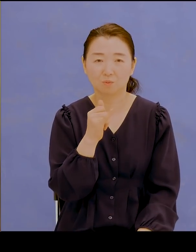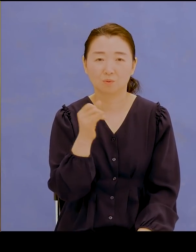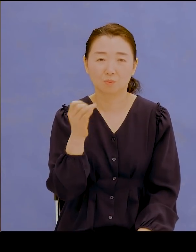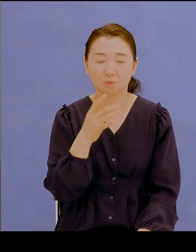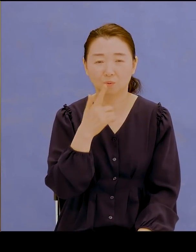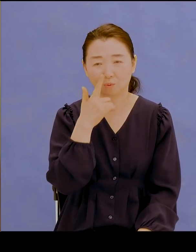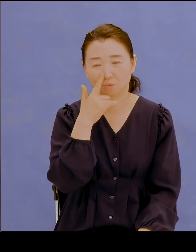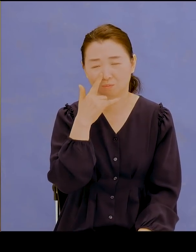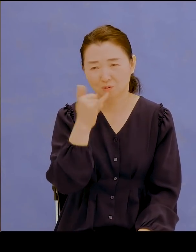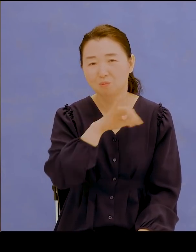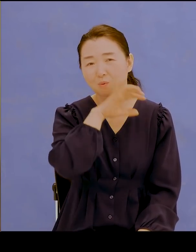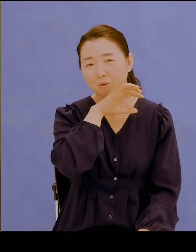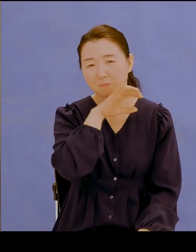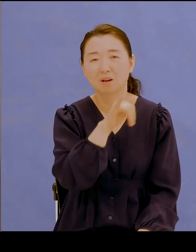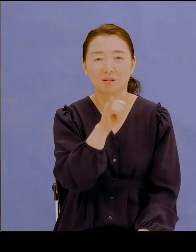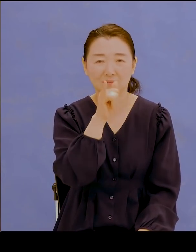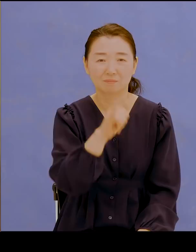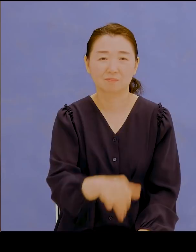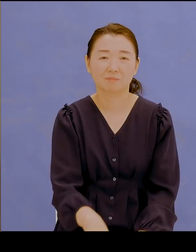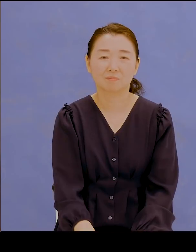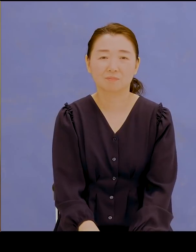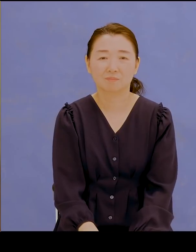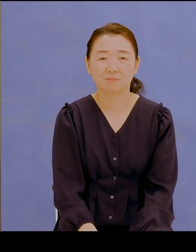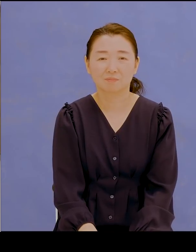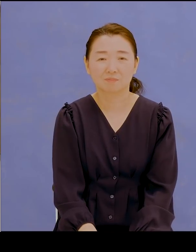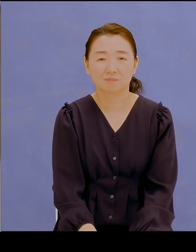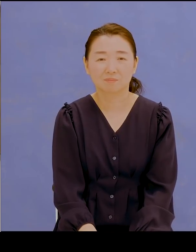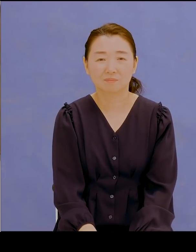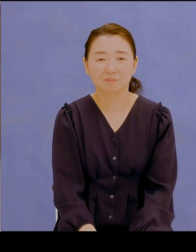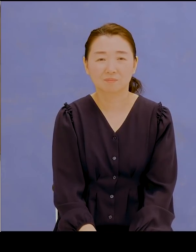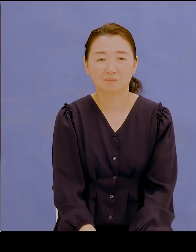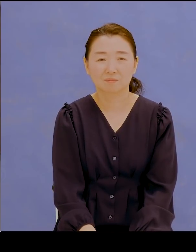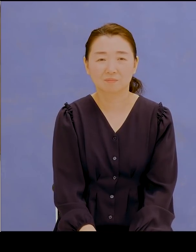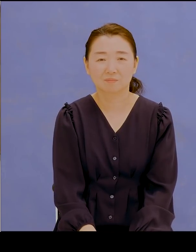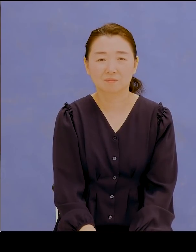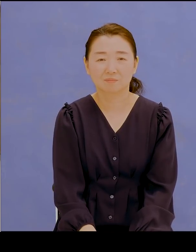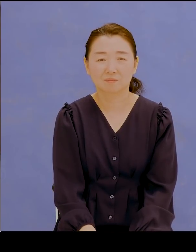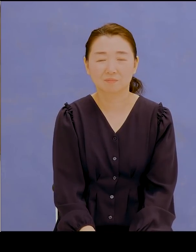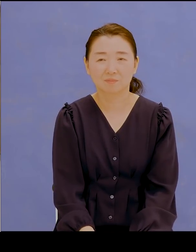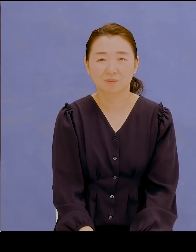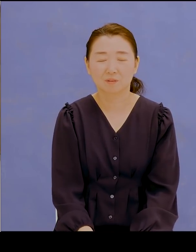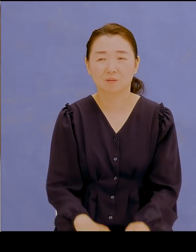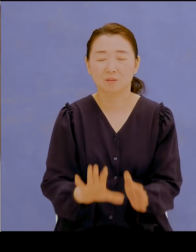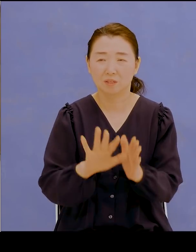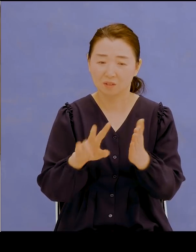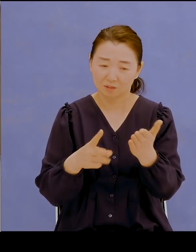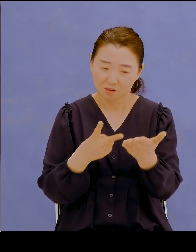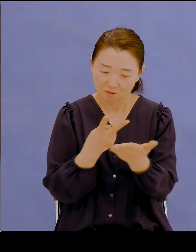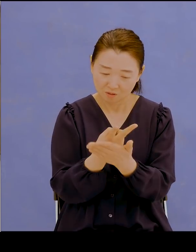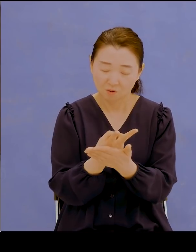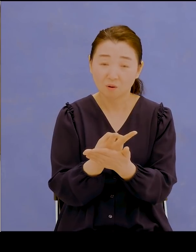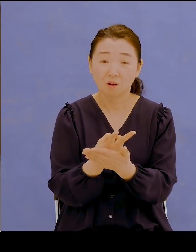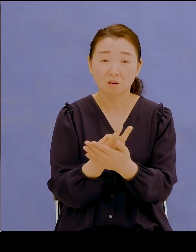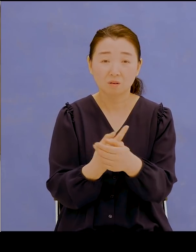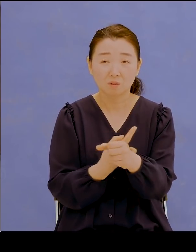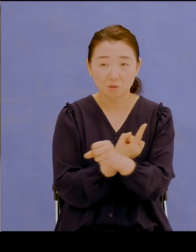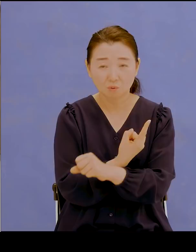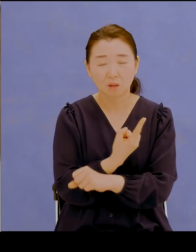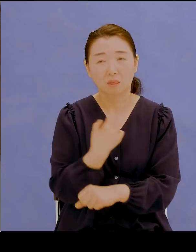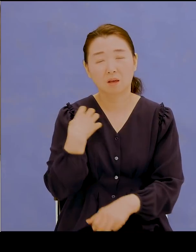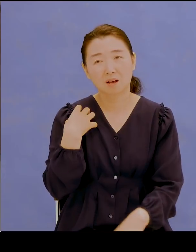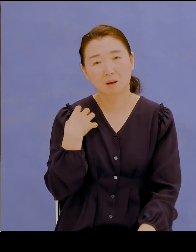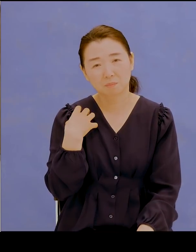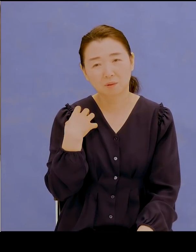그러면서 이제 부모를 좀 원망도 하게 되고 어. 그래서 그때까지는 그렇게 이제 쓰러지는 거 외에는